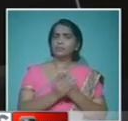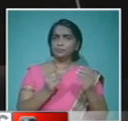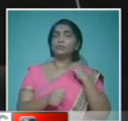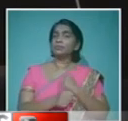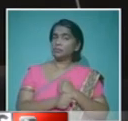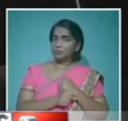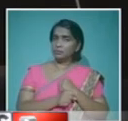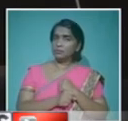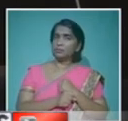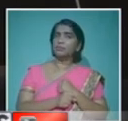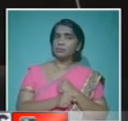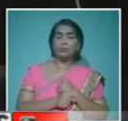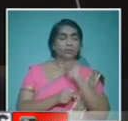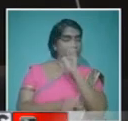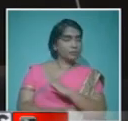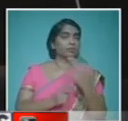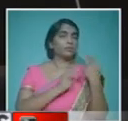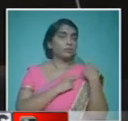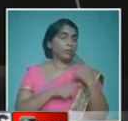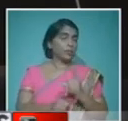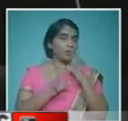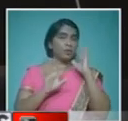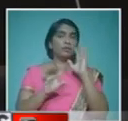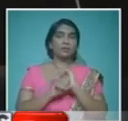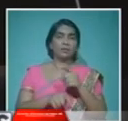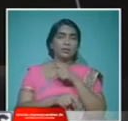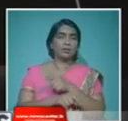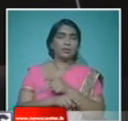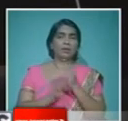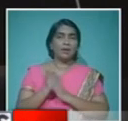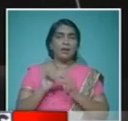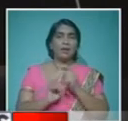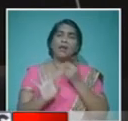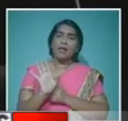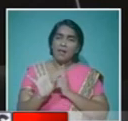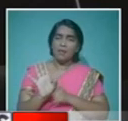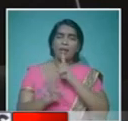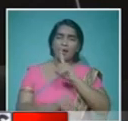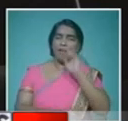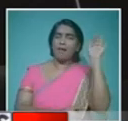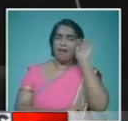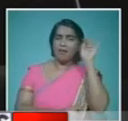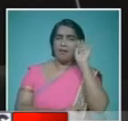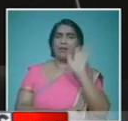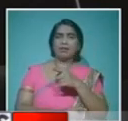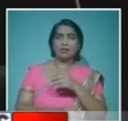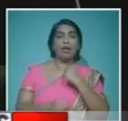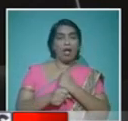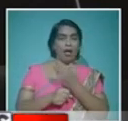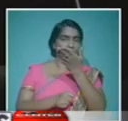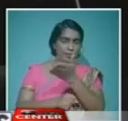ආණ්ඩුවක් හුදු ඒ අවස්ථානුකූල ප්‍රකාශ ඔය විදිහට ඇමතුමා හැමදාම ප්‍රකාශ අපි අහලා තියෙනවා ඔබතුමන්ලගේ ආණ්ඩුවේ